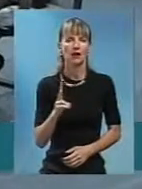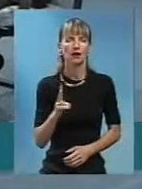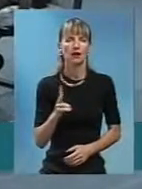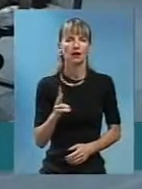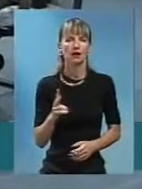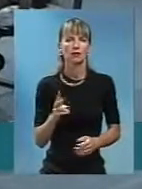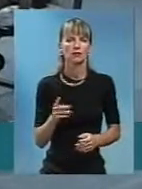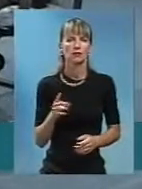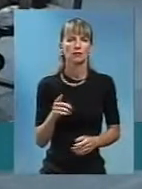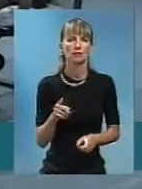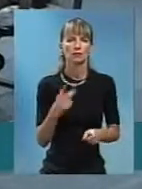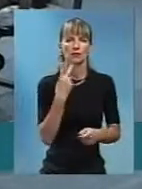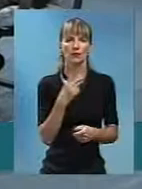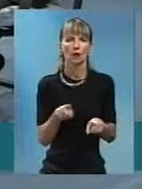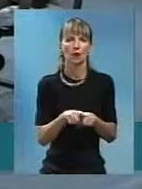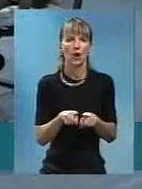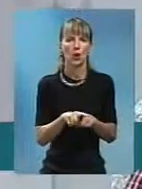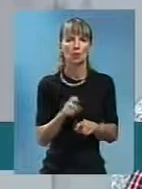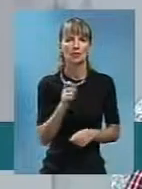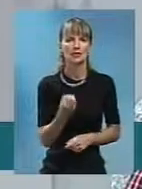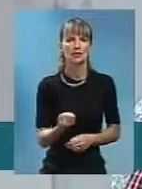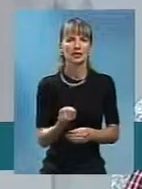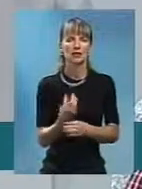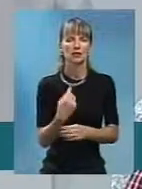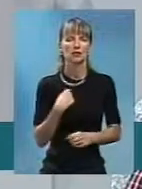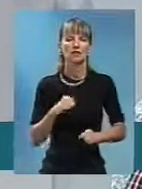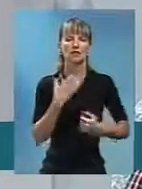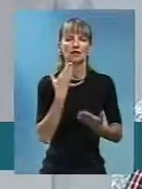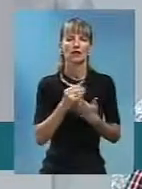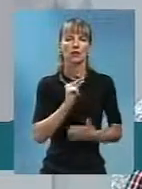з тризубом. І я намагався в своїй роботі